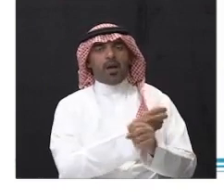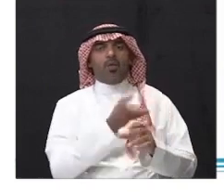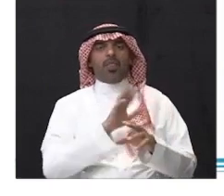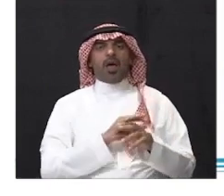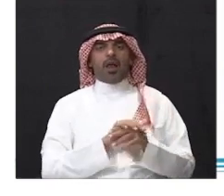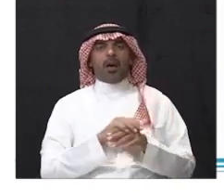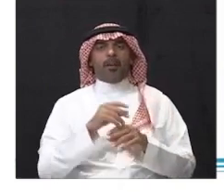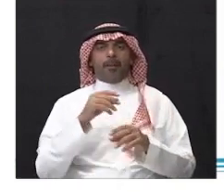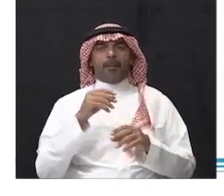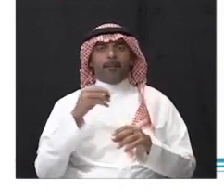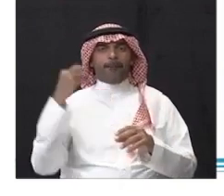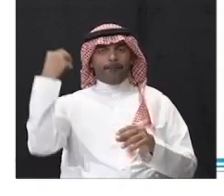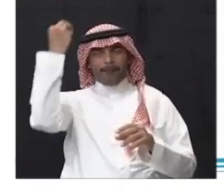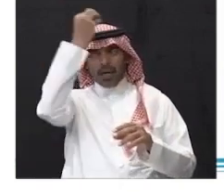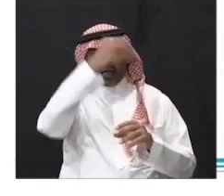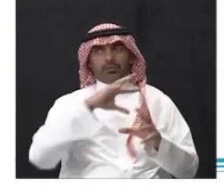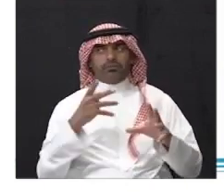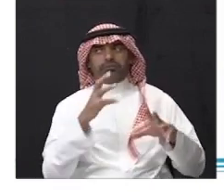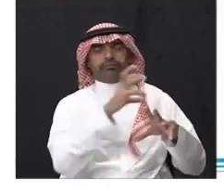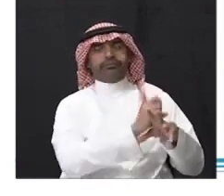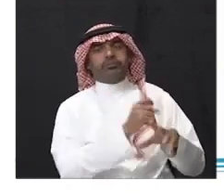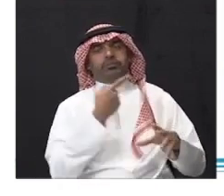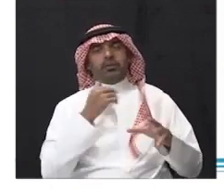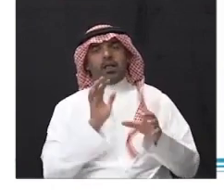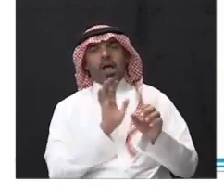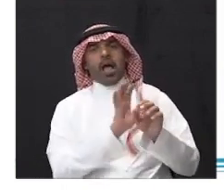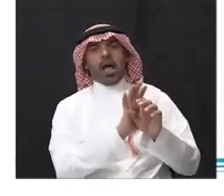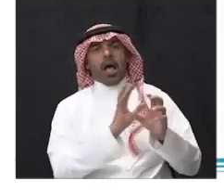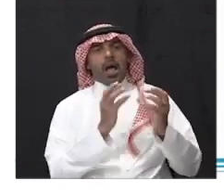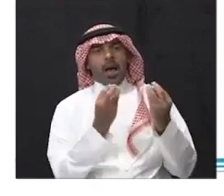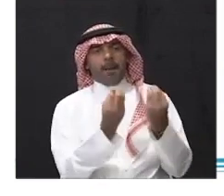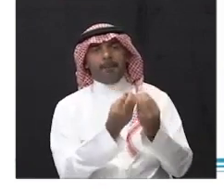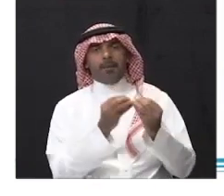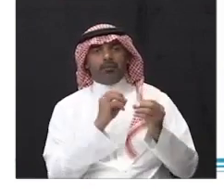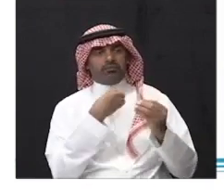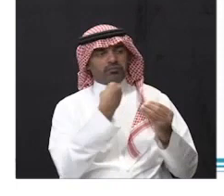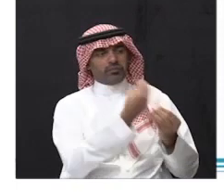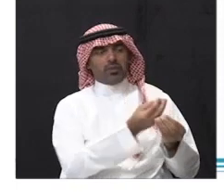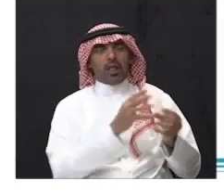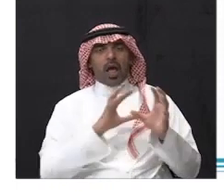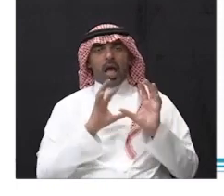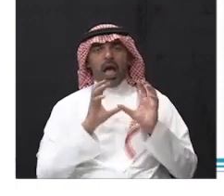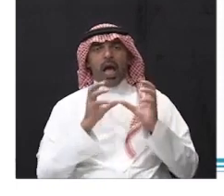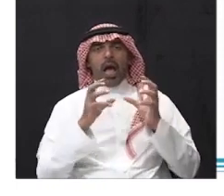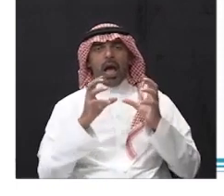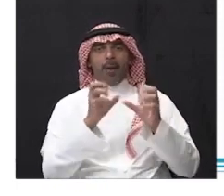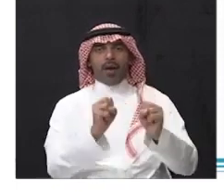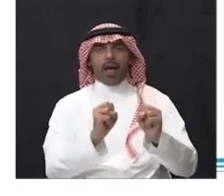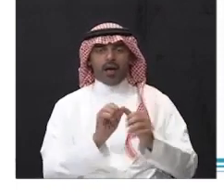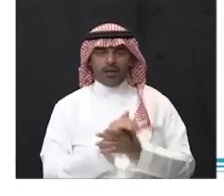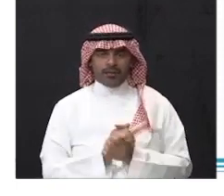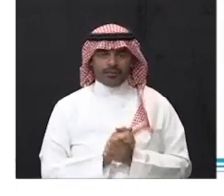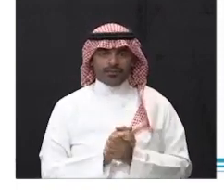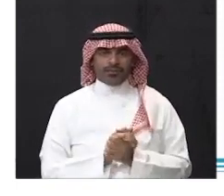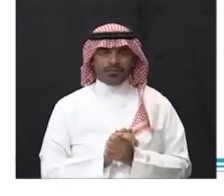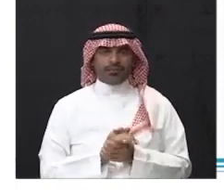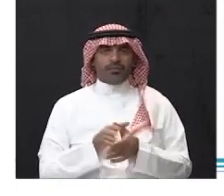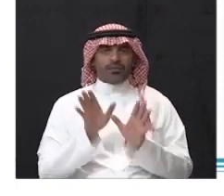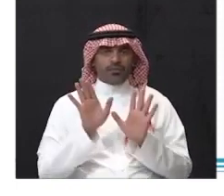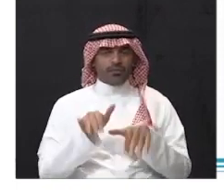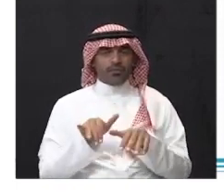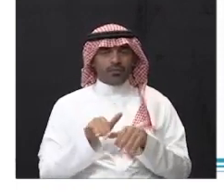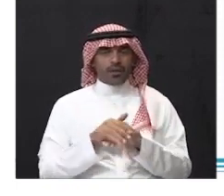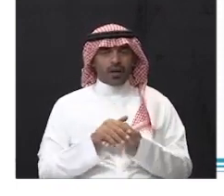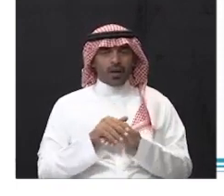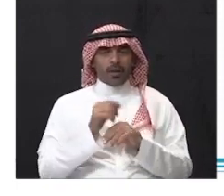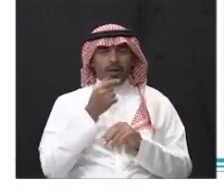1912 من الميلاد. الحماية البريطانية على عدن وحضرموت ومناطق الجنوب